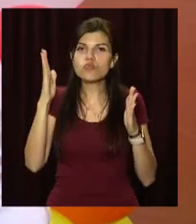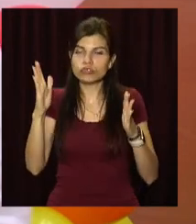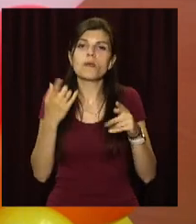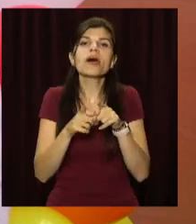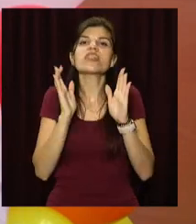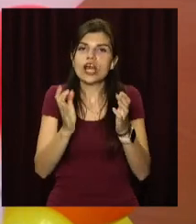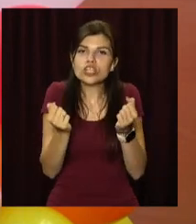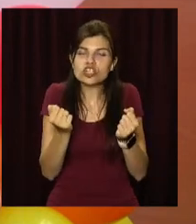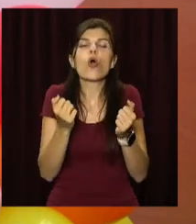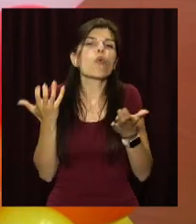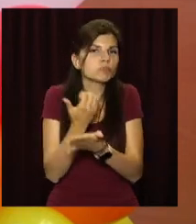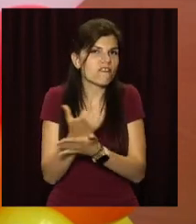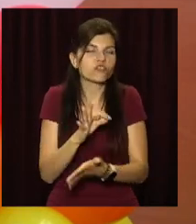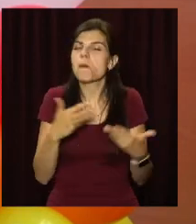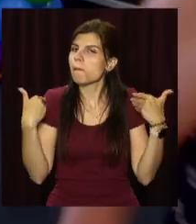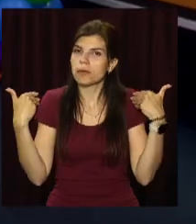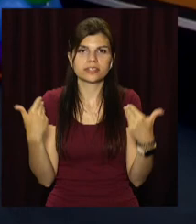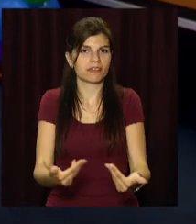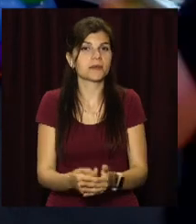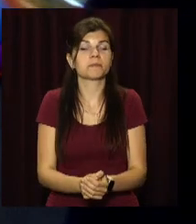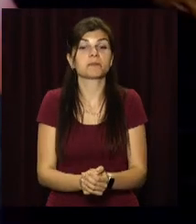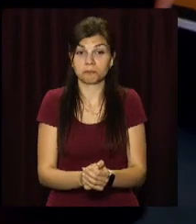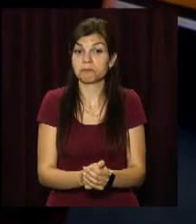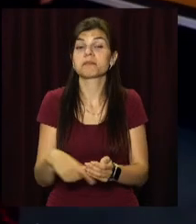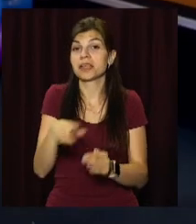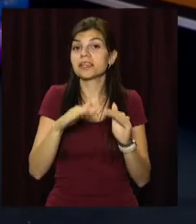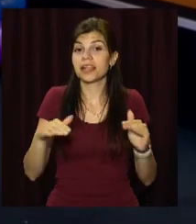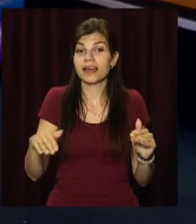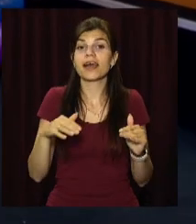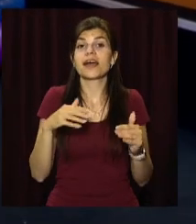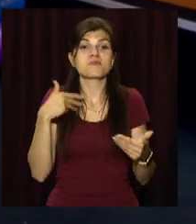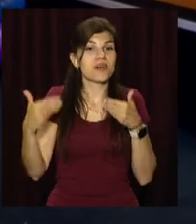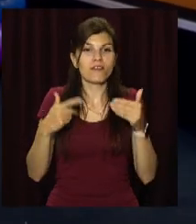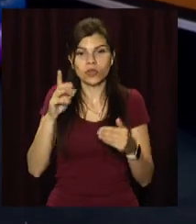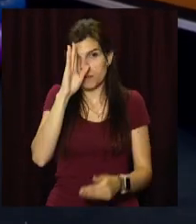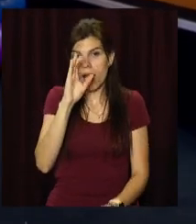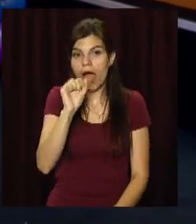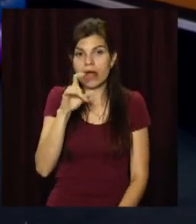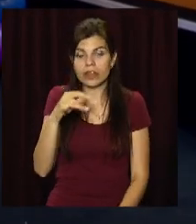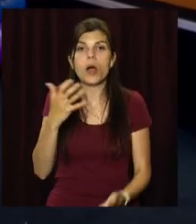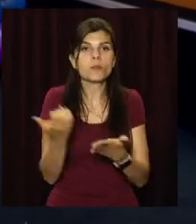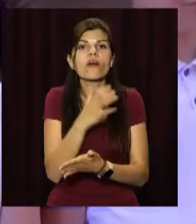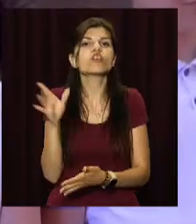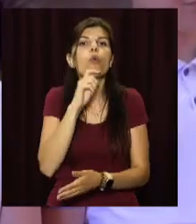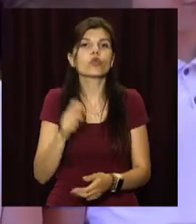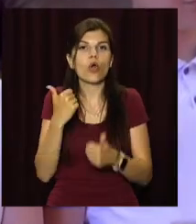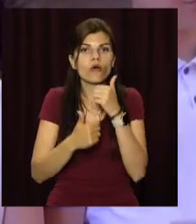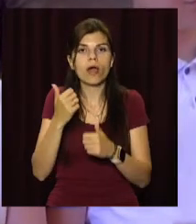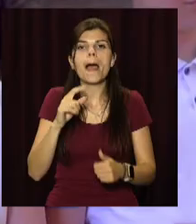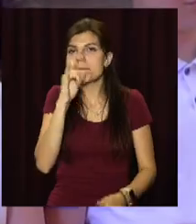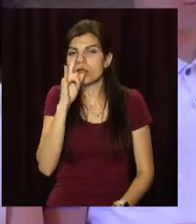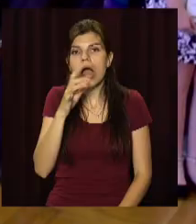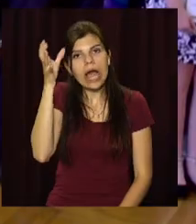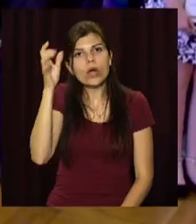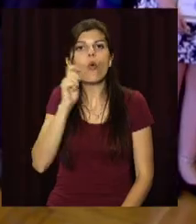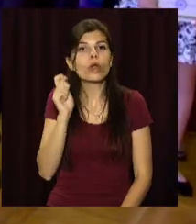так тримати успіхом у всьому. Поздравляю вас. Серед нагороджених дітей і Микита Андрушко, переможець всеукраїнського конкурсу Малої академії